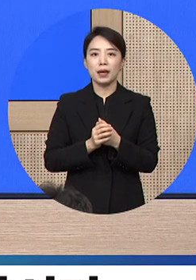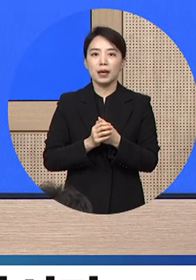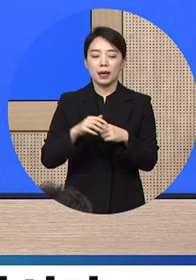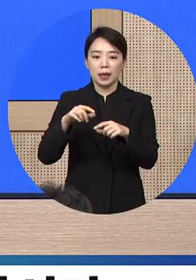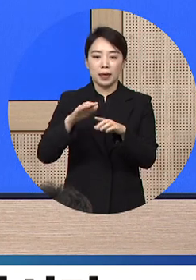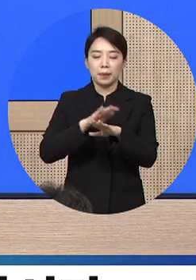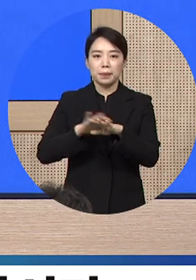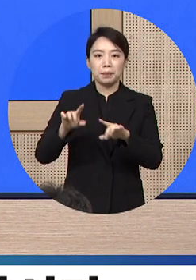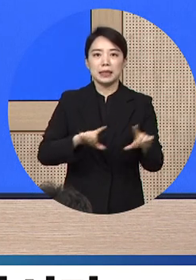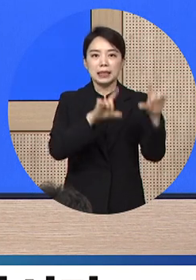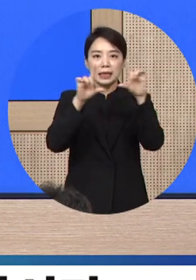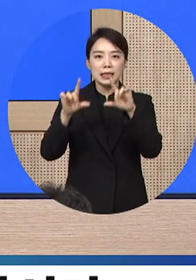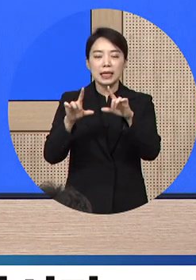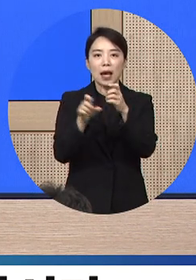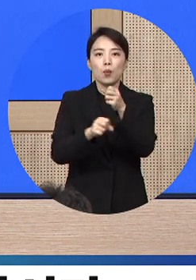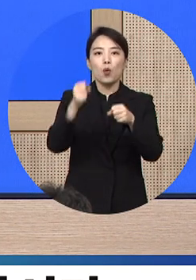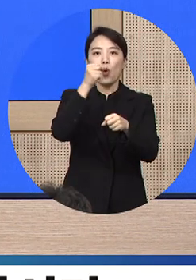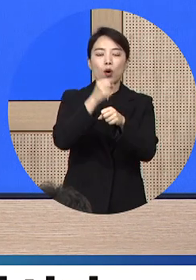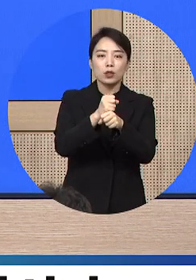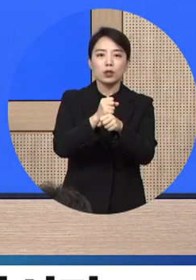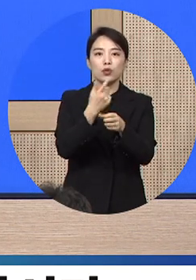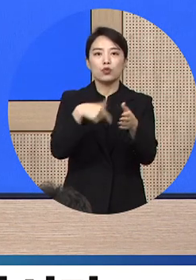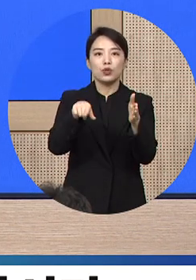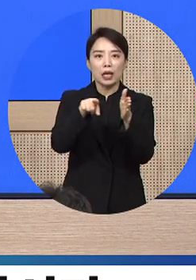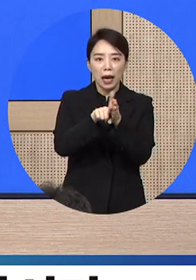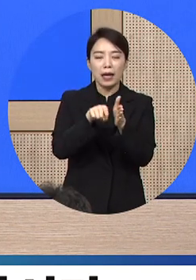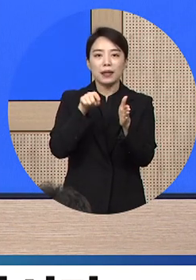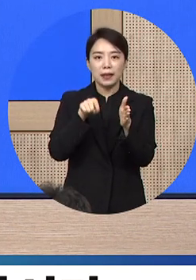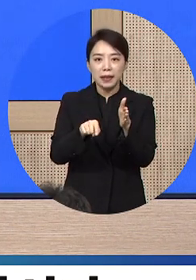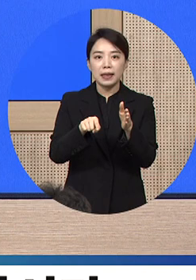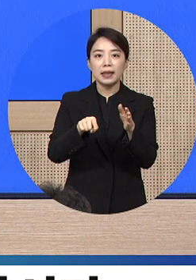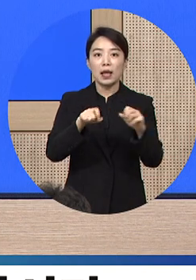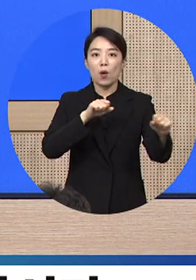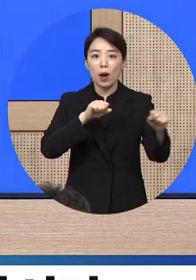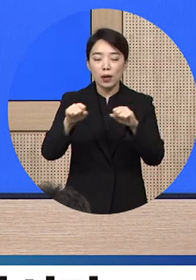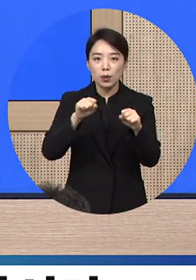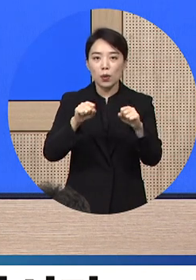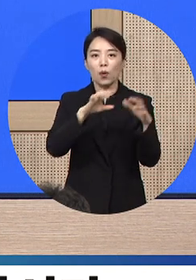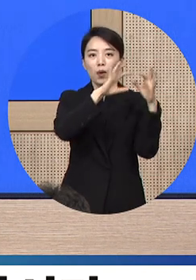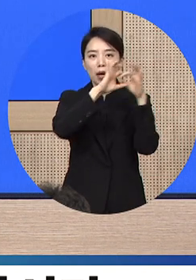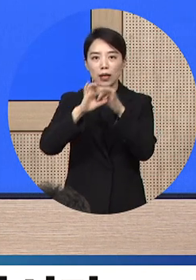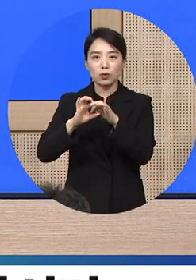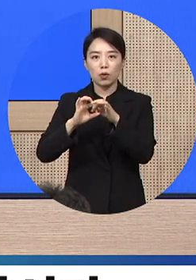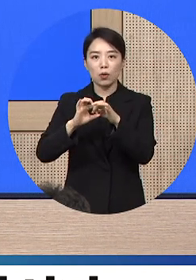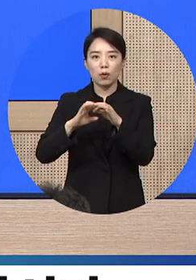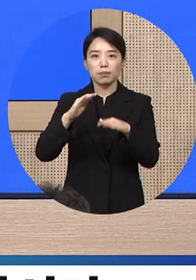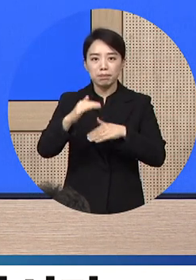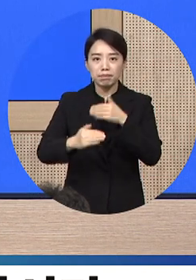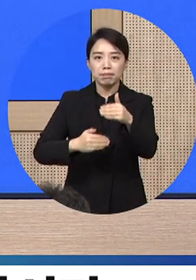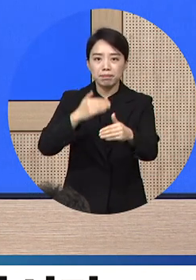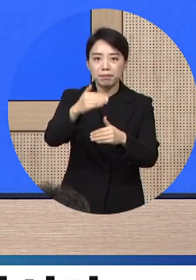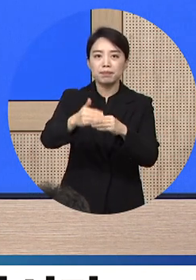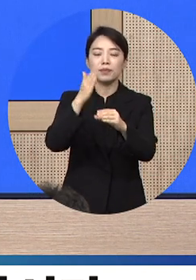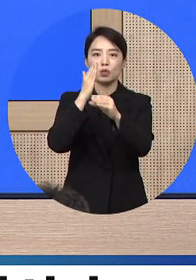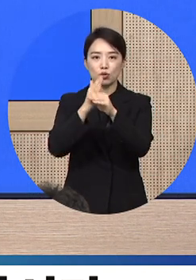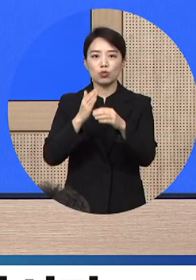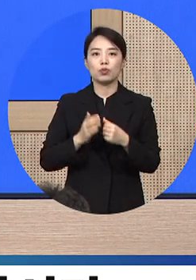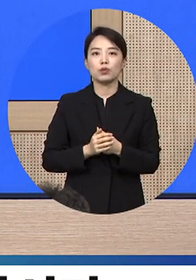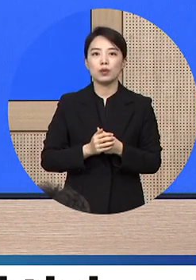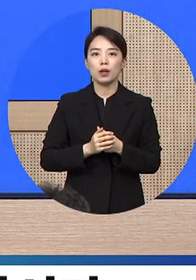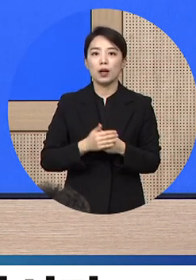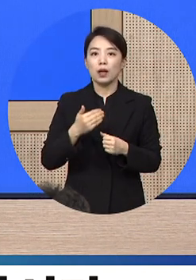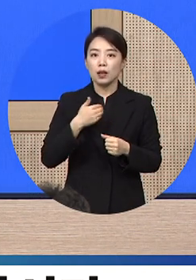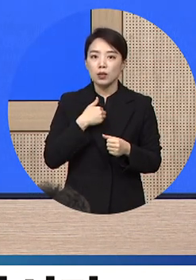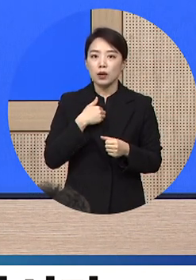위한 작업은 이미 경기도에서는 착실하게 해왔다고 생각을 합니다. 저희의 가용할 수 있는